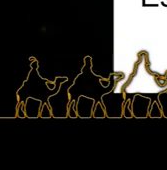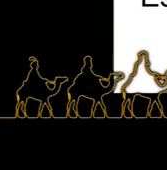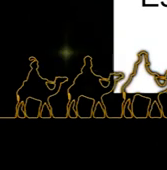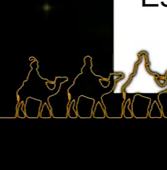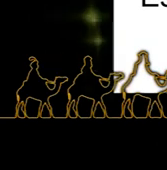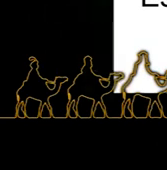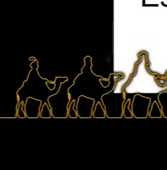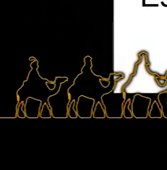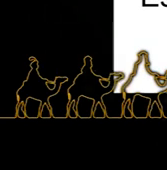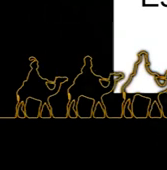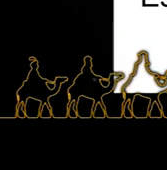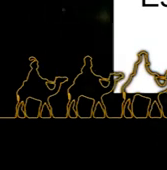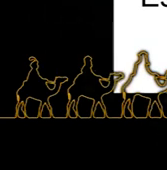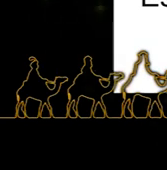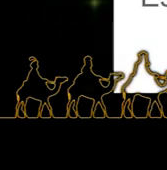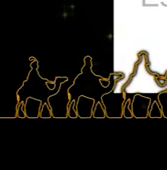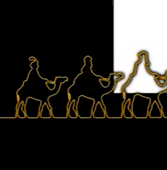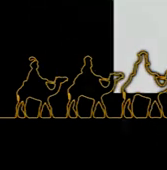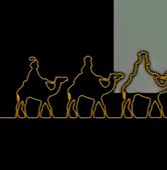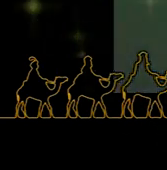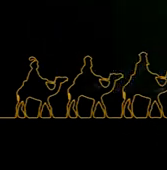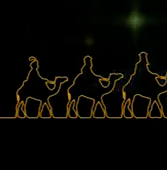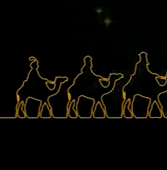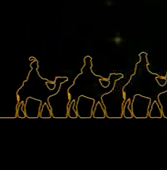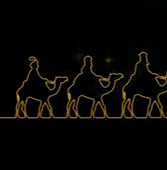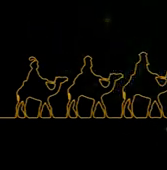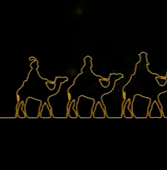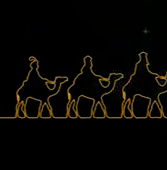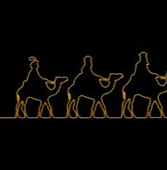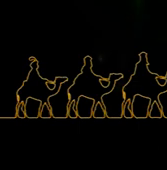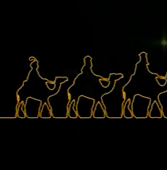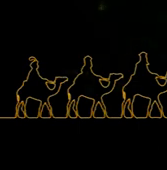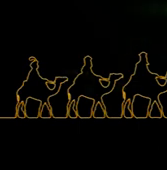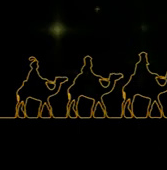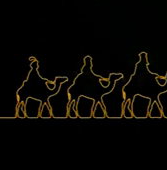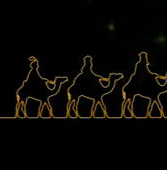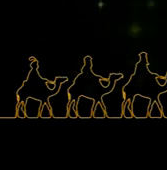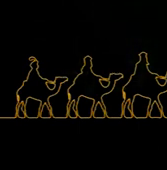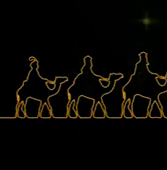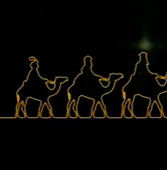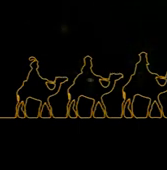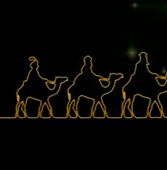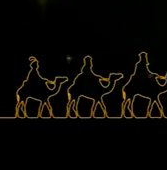I Gimnàs Squash 4 patrocinant aquest espai.